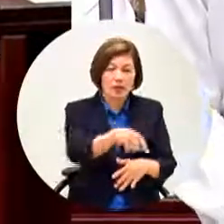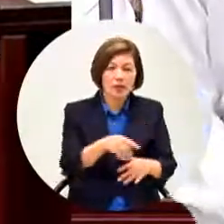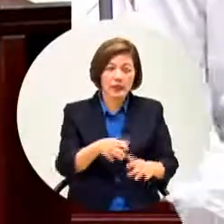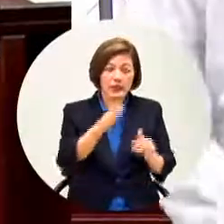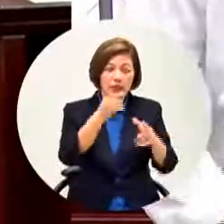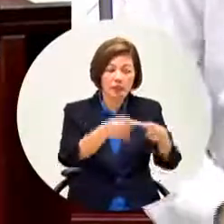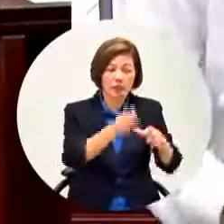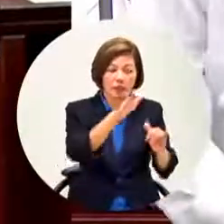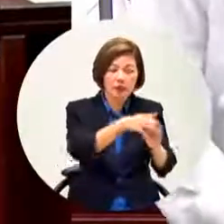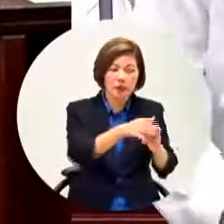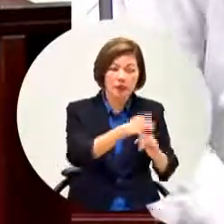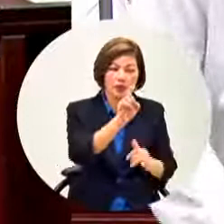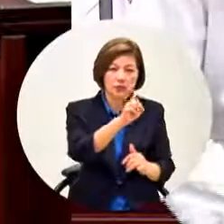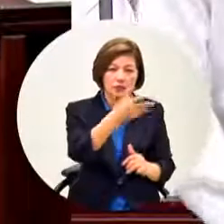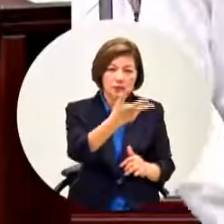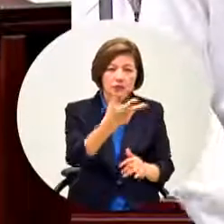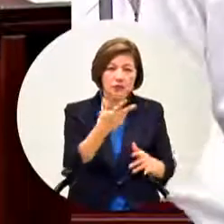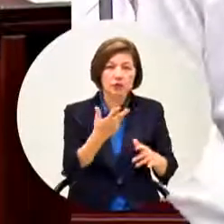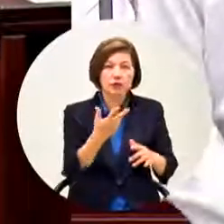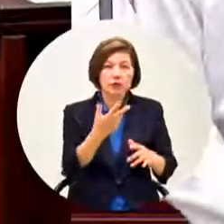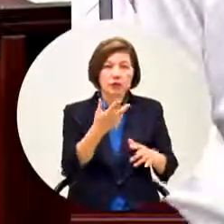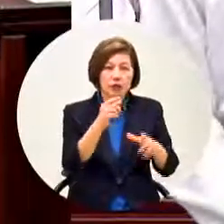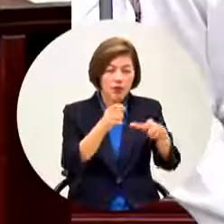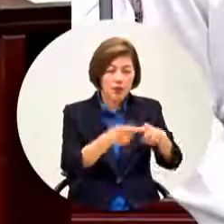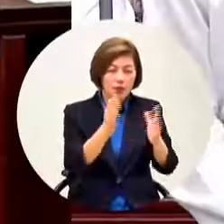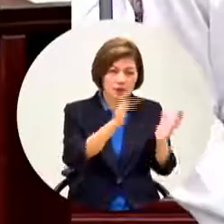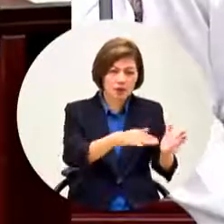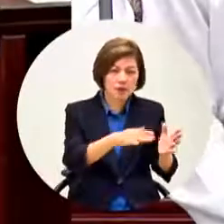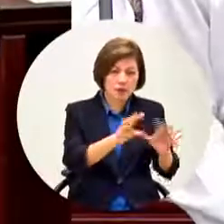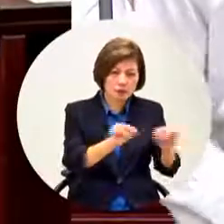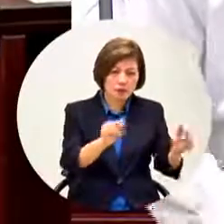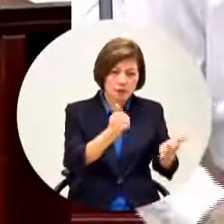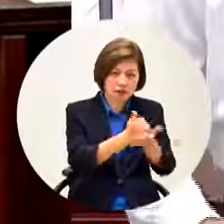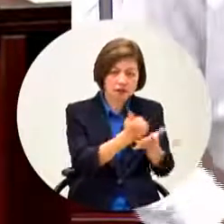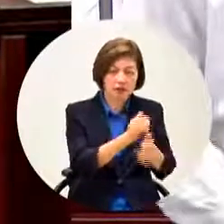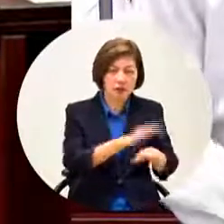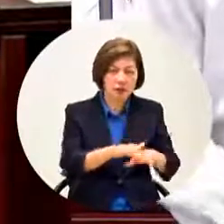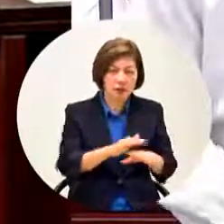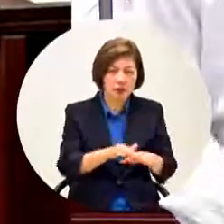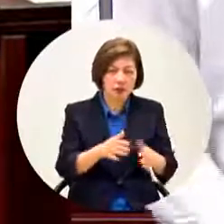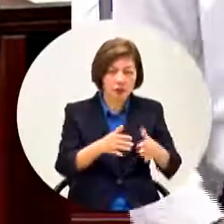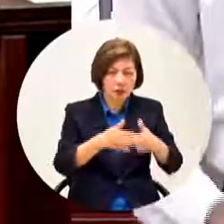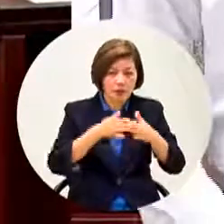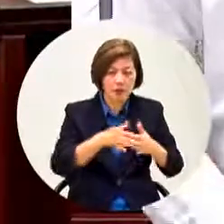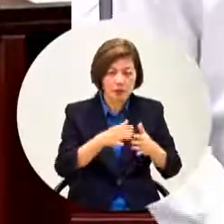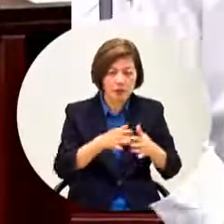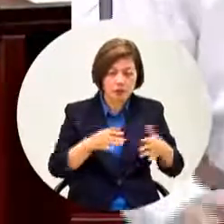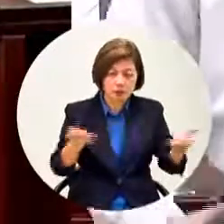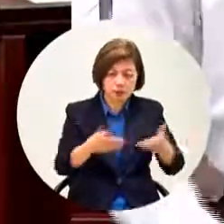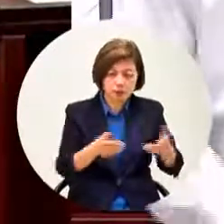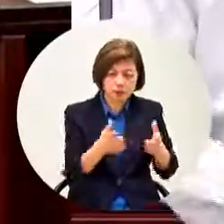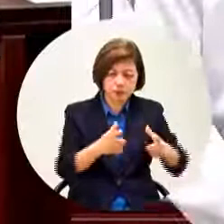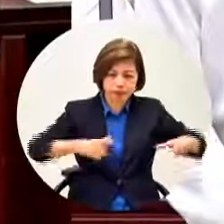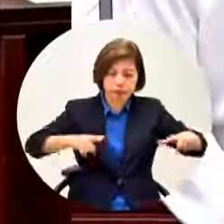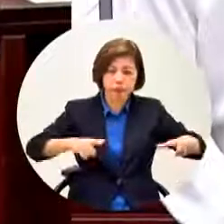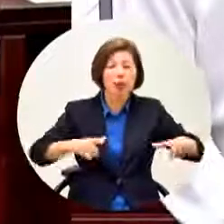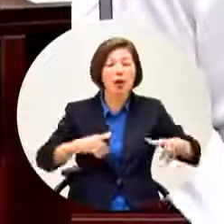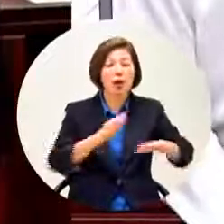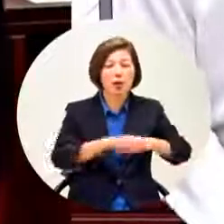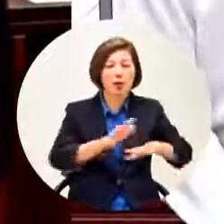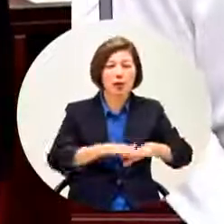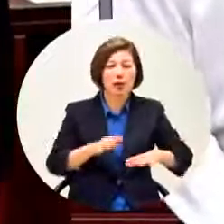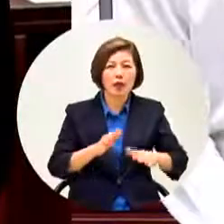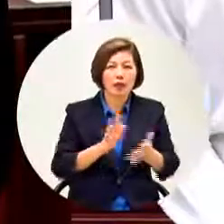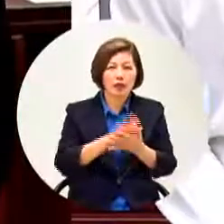地。那除了这个捷运必要的设施以外，我们会做一个大型的开发，所以米莱家也有加大型的峡谷